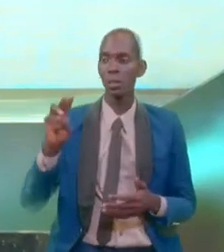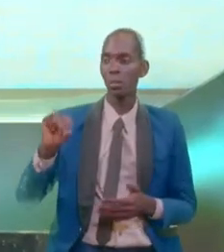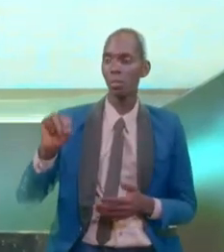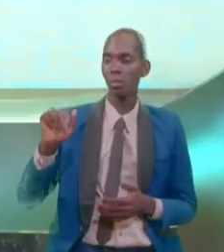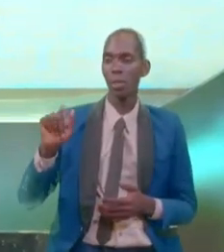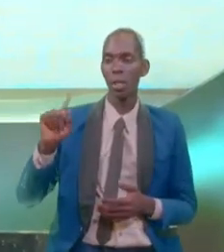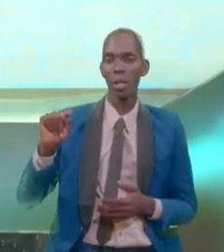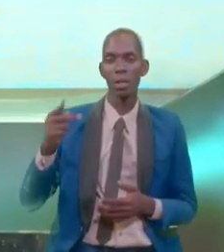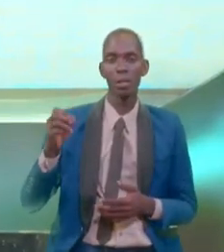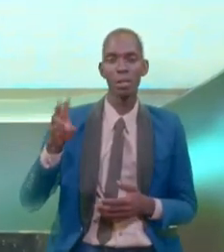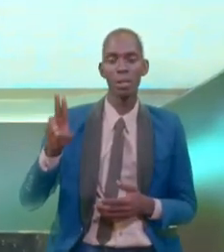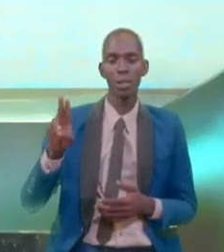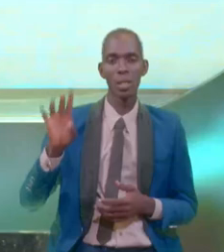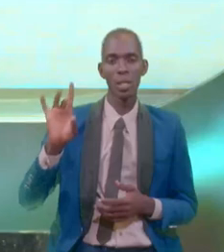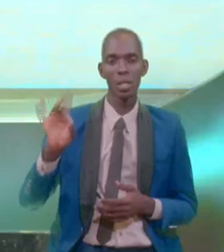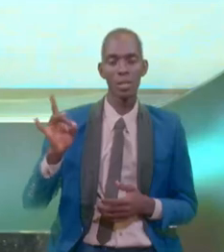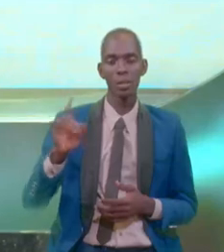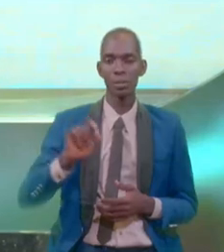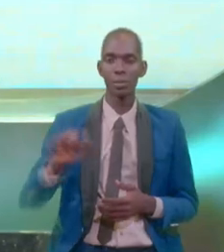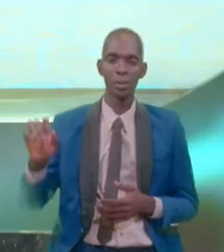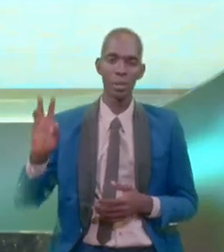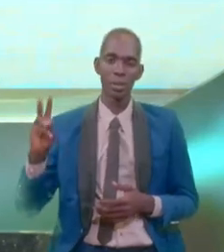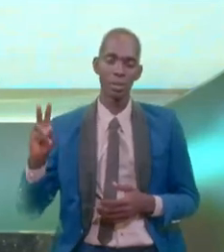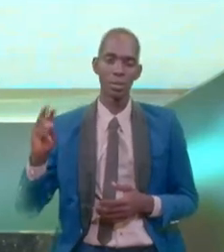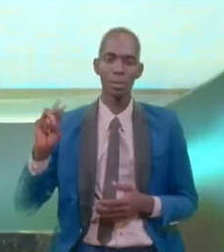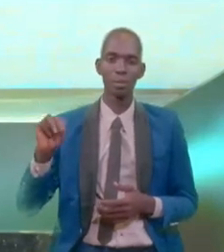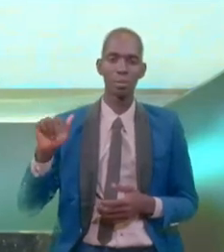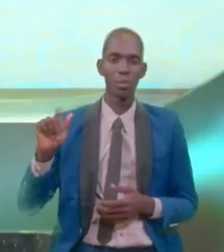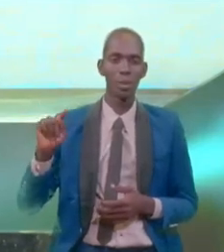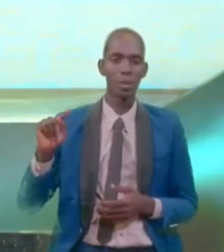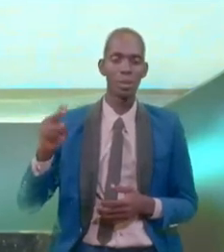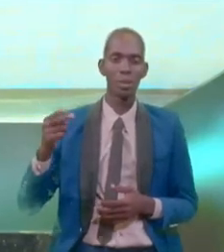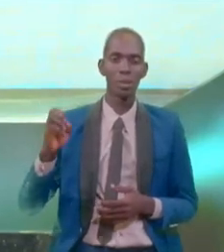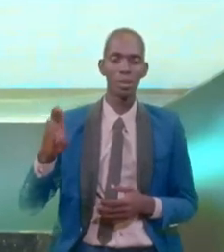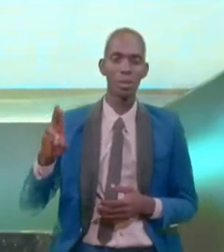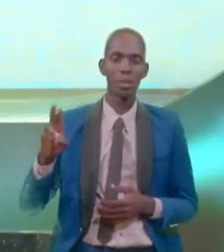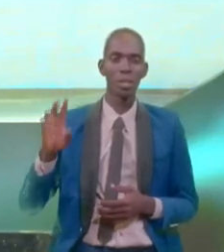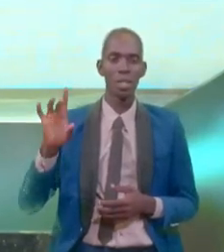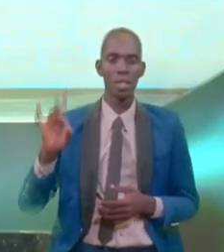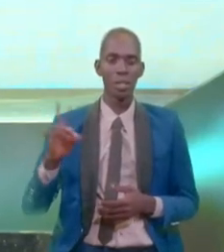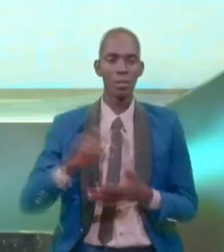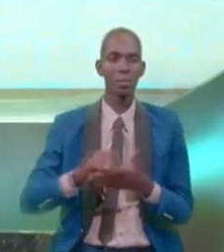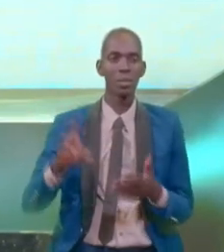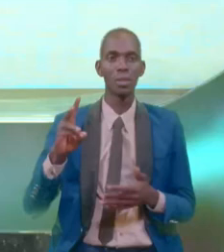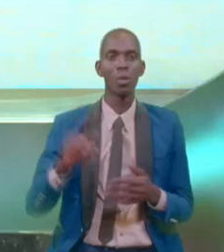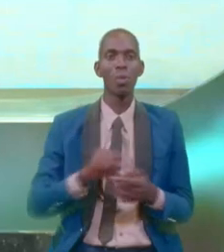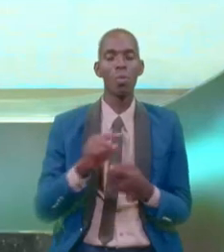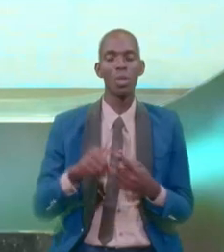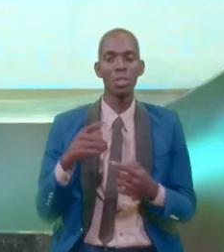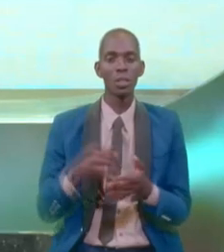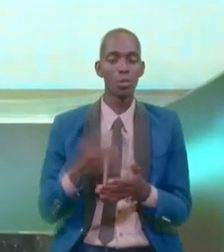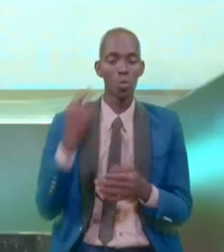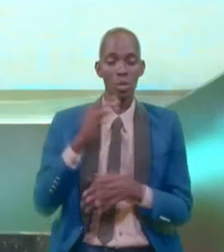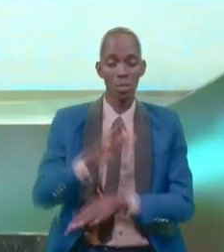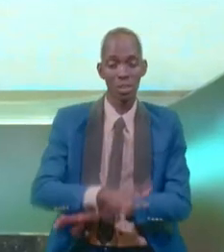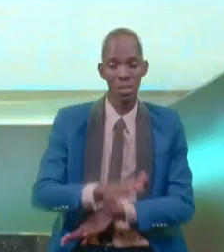le prince et le sacrificateur, Matthieu chapitre 8, 16. Matthieu 8,